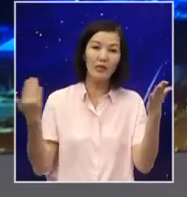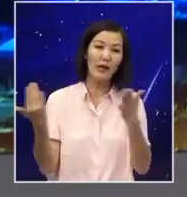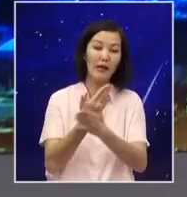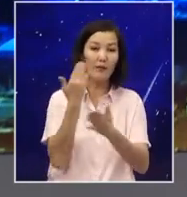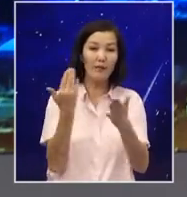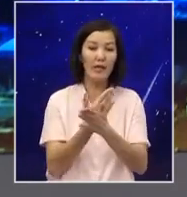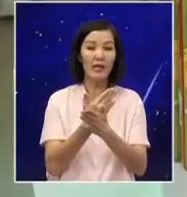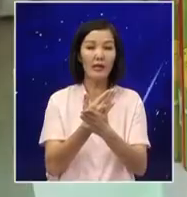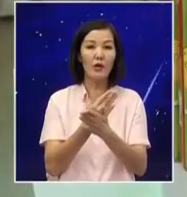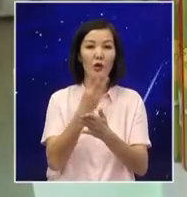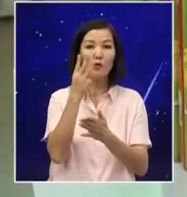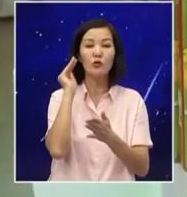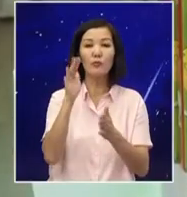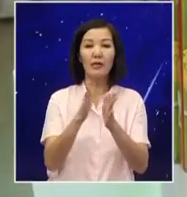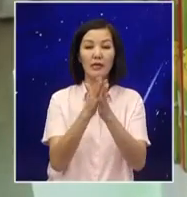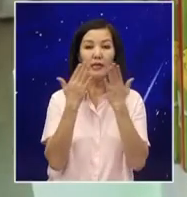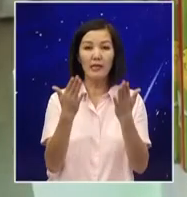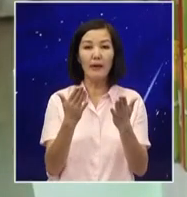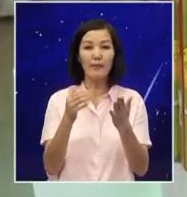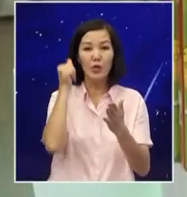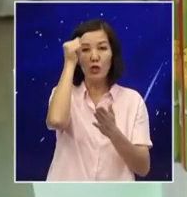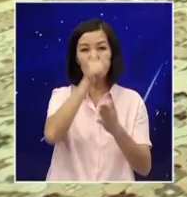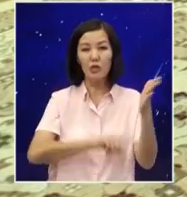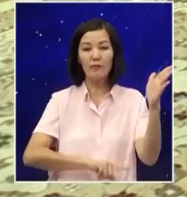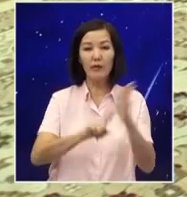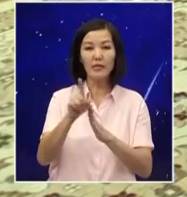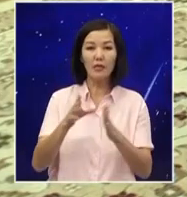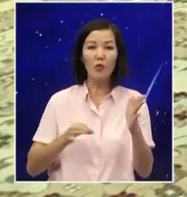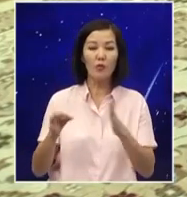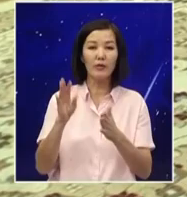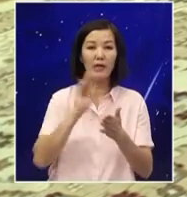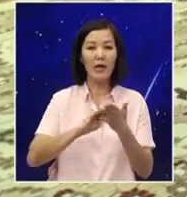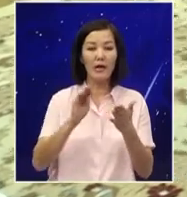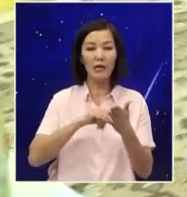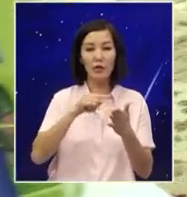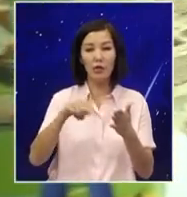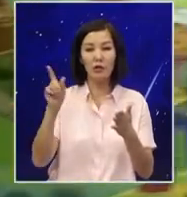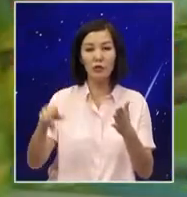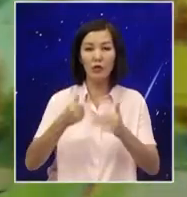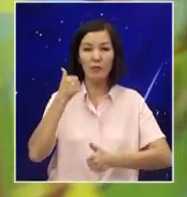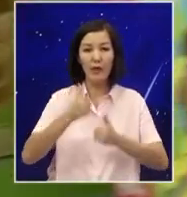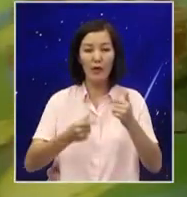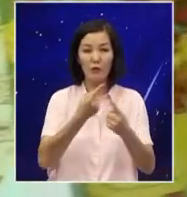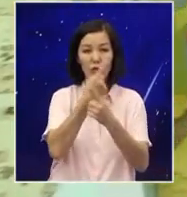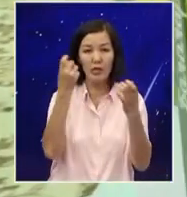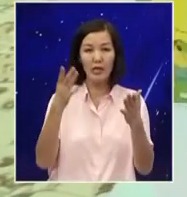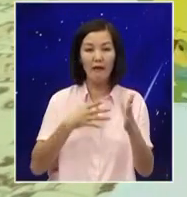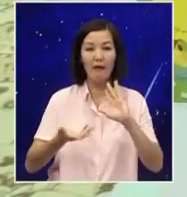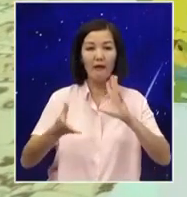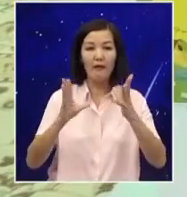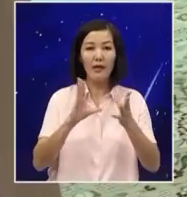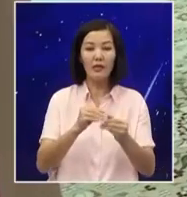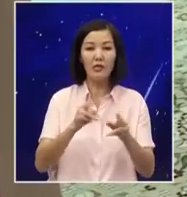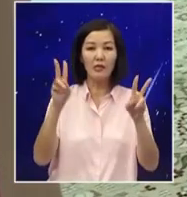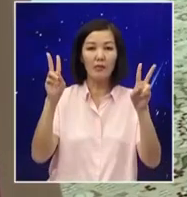тұрады. Таралымы 3000 дана. Айта кетейік, жыл басында облыстағы ақын-жазушылар арасында байқау жарияланған. Нәтижесінде бірнеше